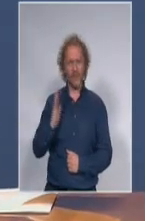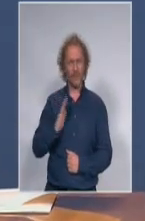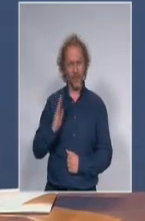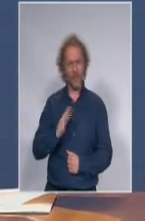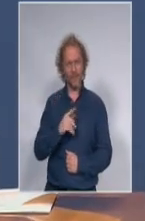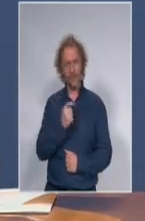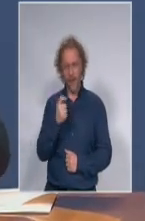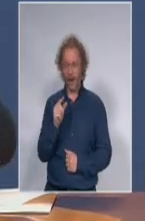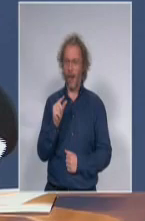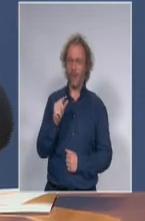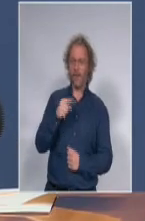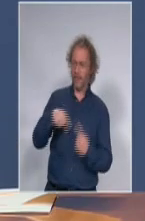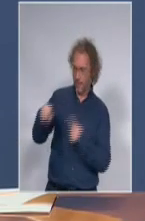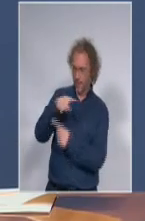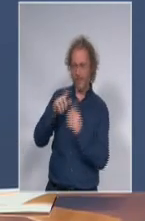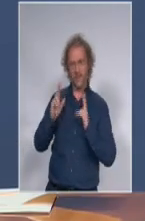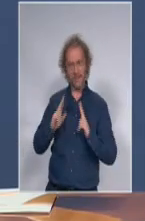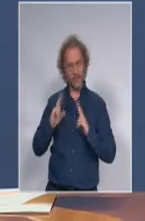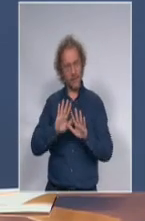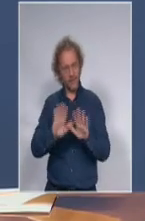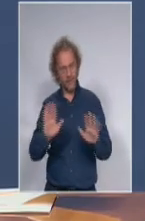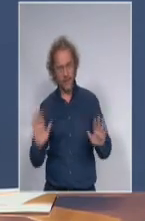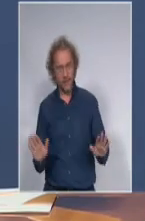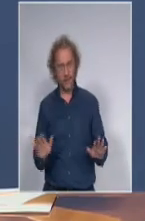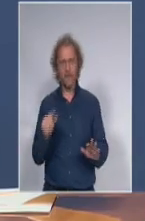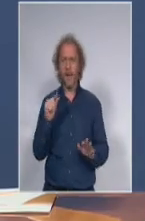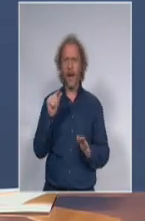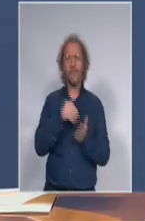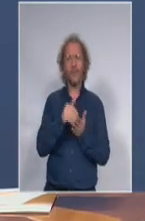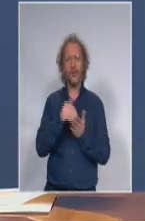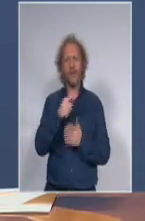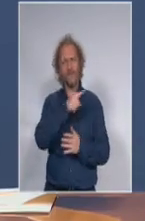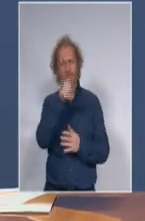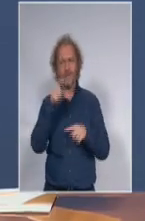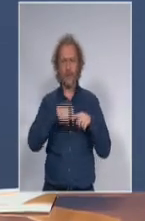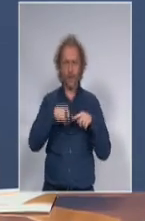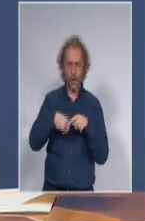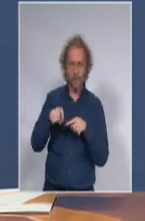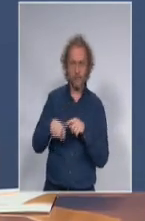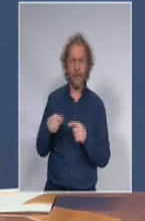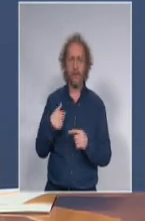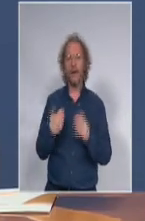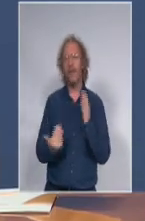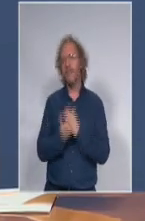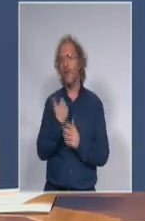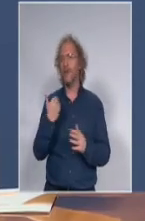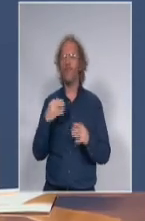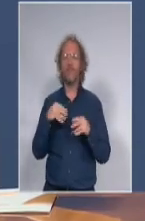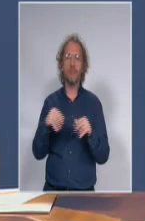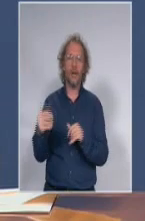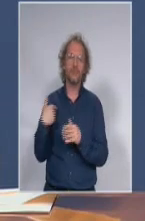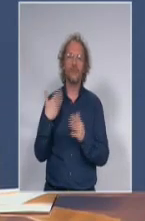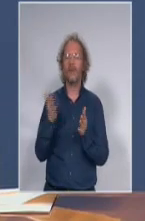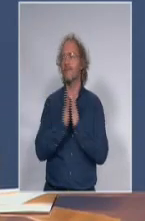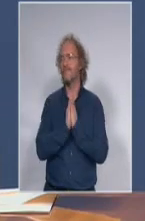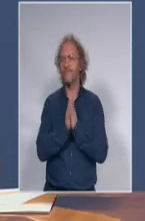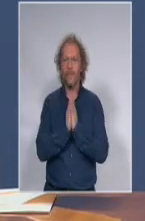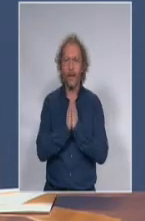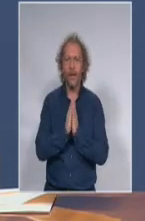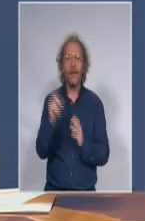prodavnice i roba. Da biste vi znali, ponavljam, za brašno, ljudi, ne jurite da kupujete brašna, imamo